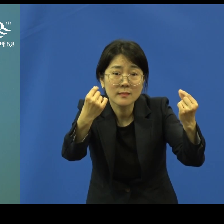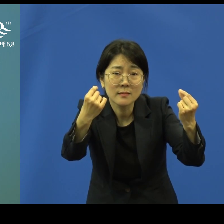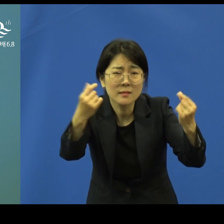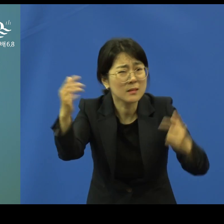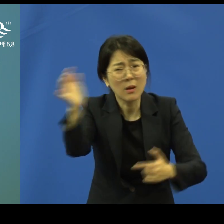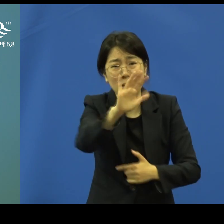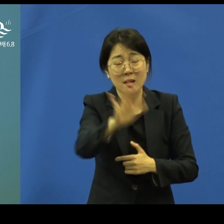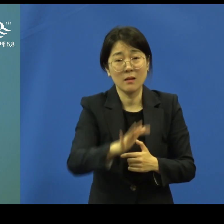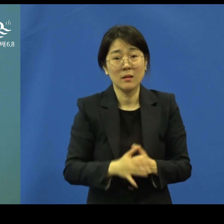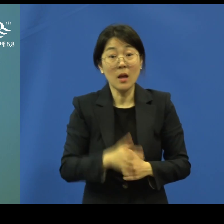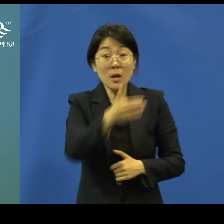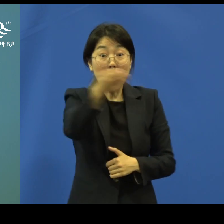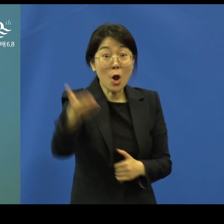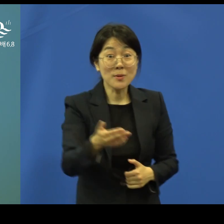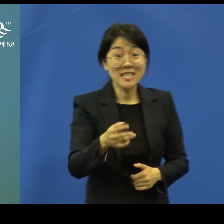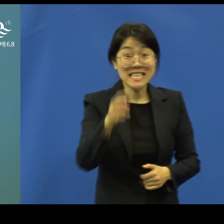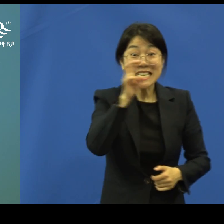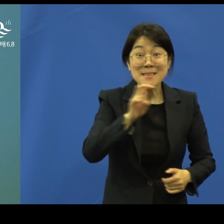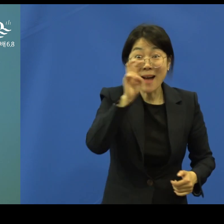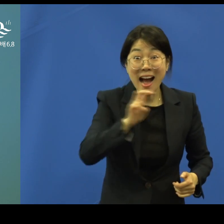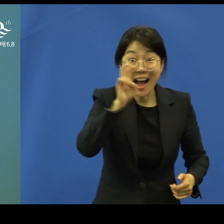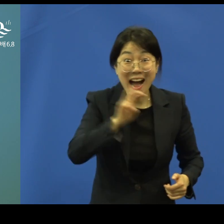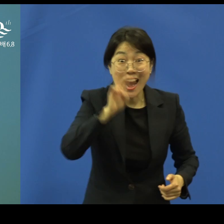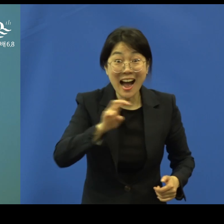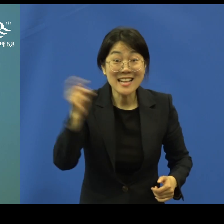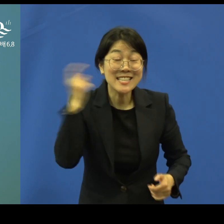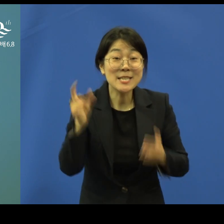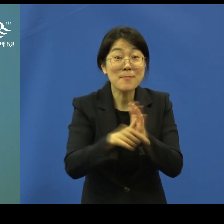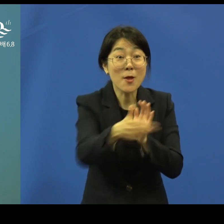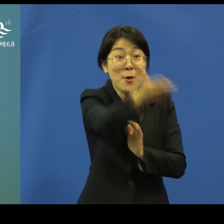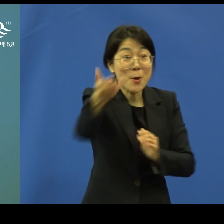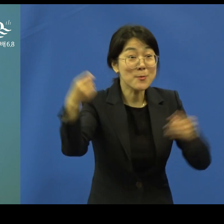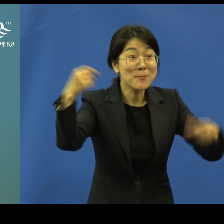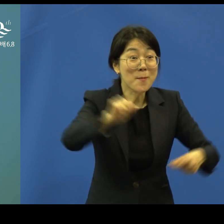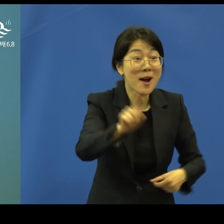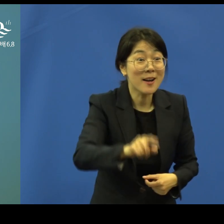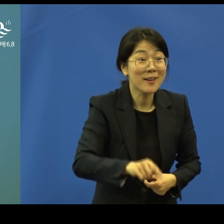여러분, 음악을 듣고 있는 사람은 리듬을 타면서 춤을 추어요. 그죠?